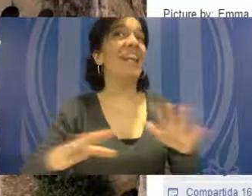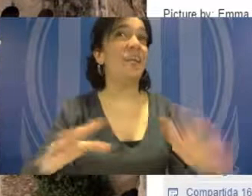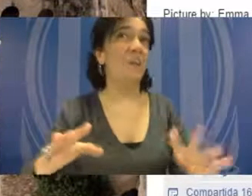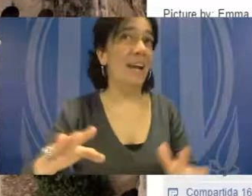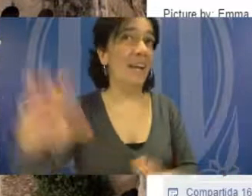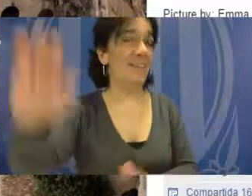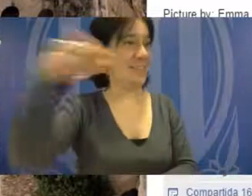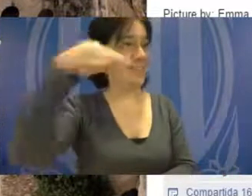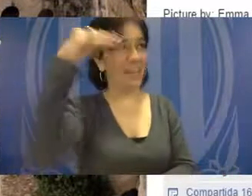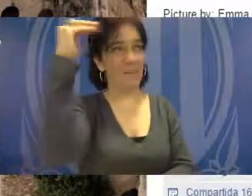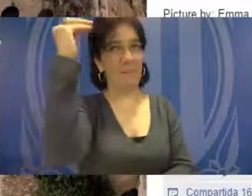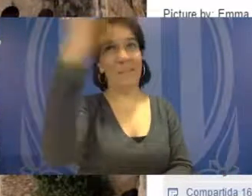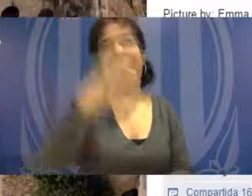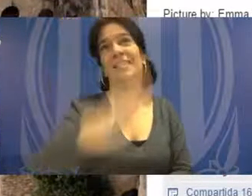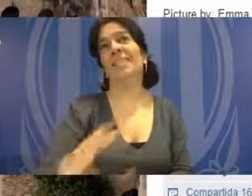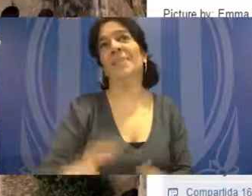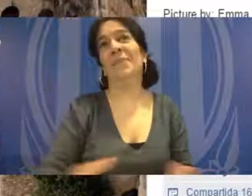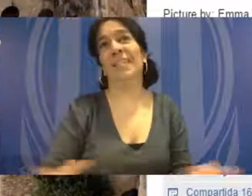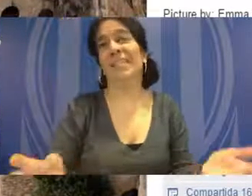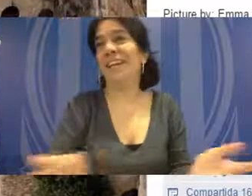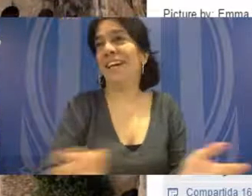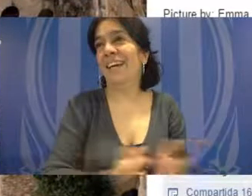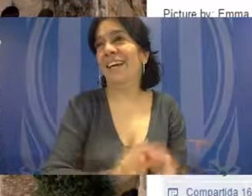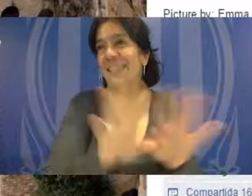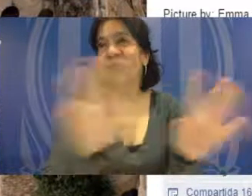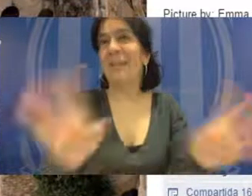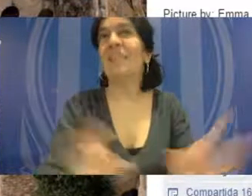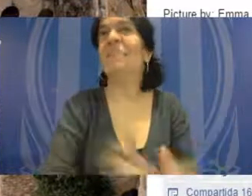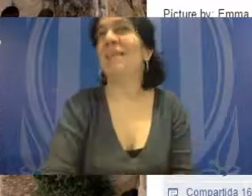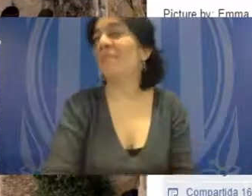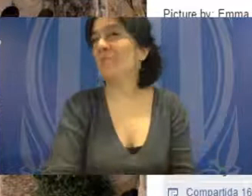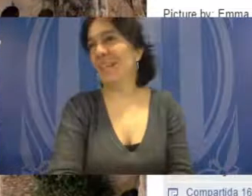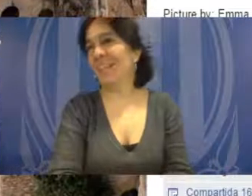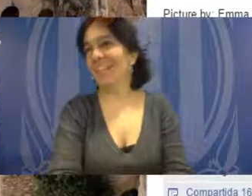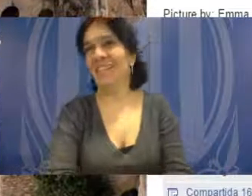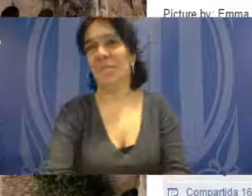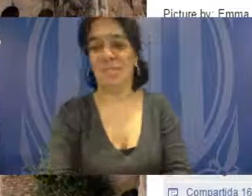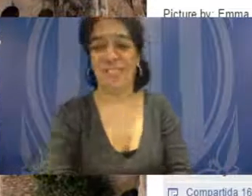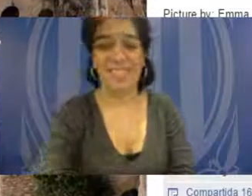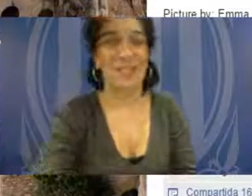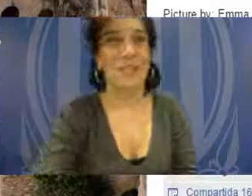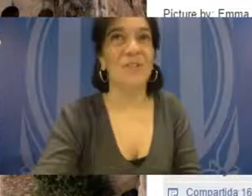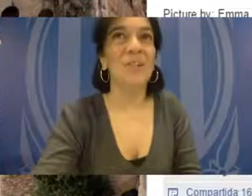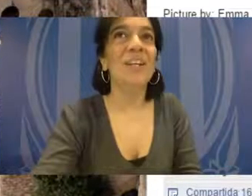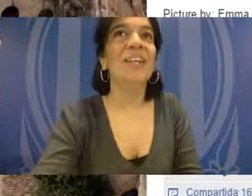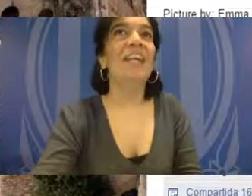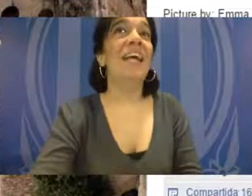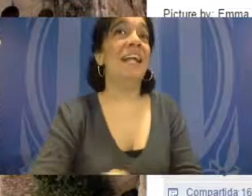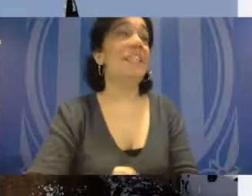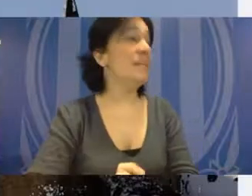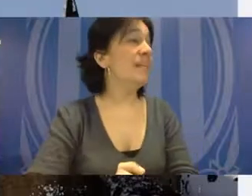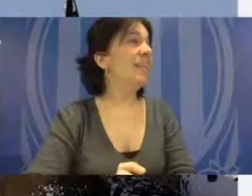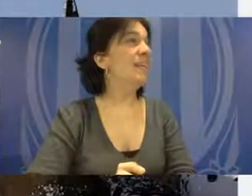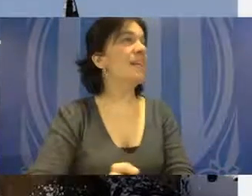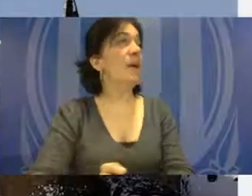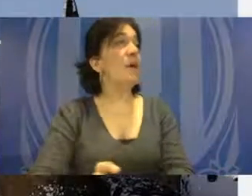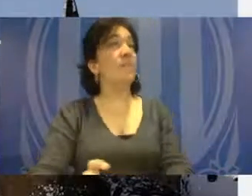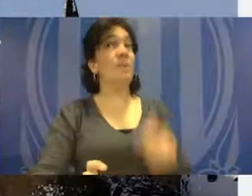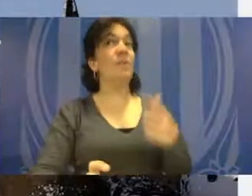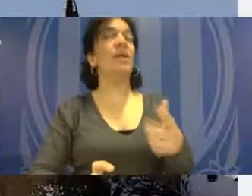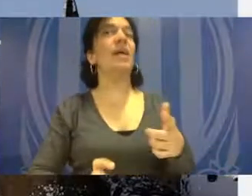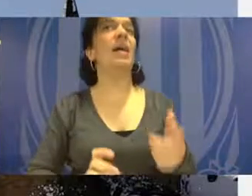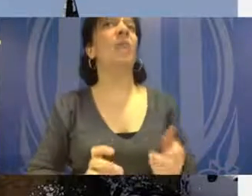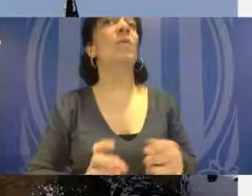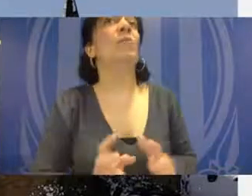manera natural, és la que més likes ha tingut, així que estarà una temporada amb nosaltres a les presentacions. Els divendres